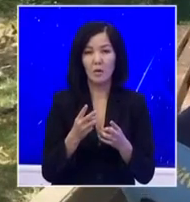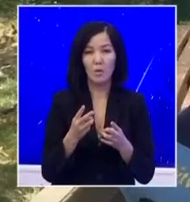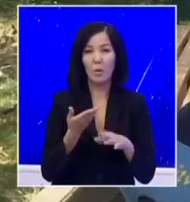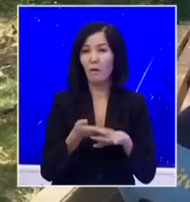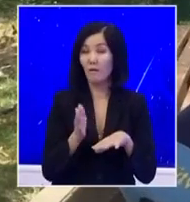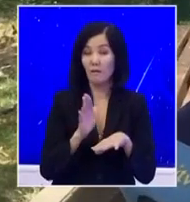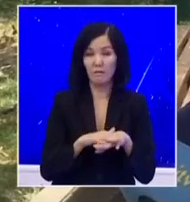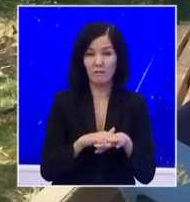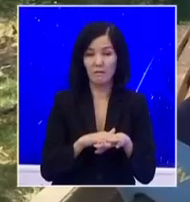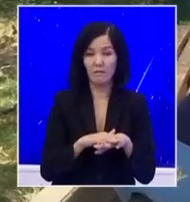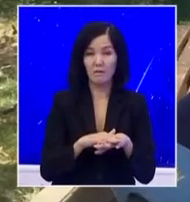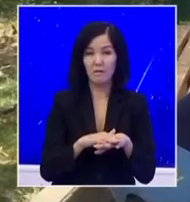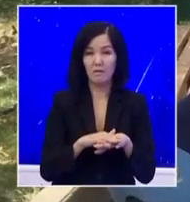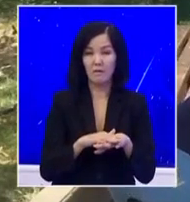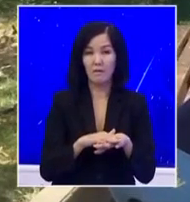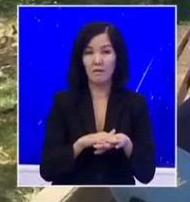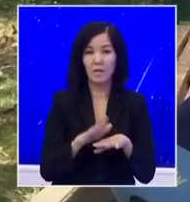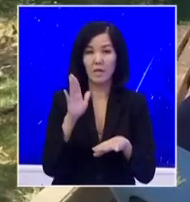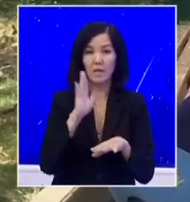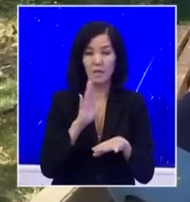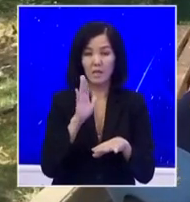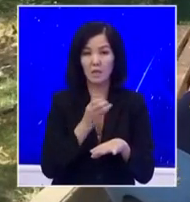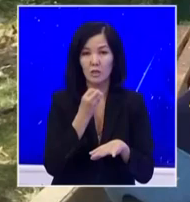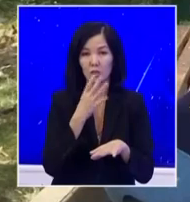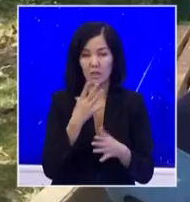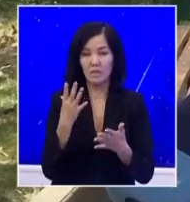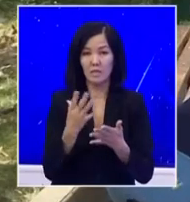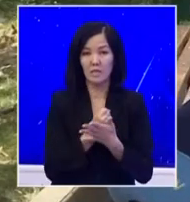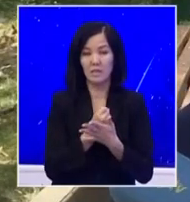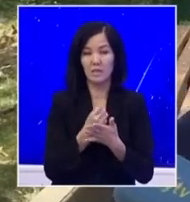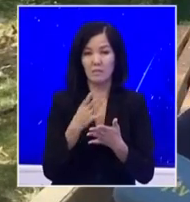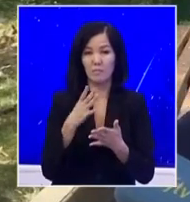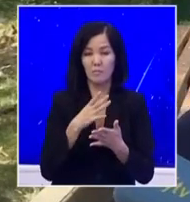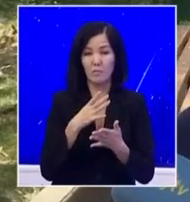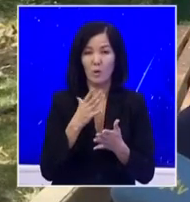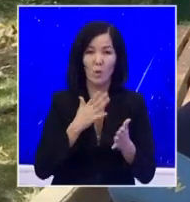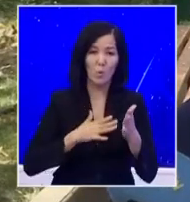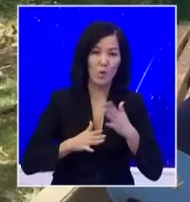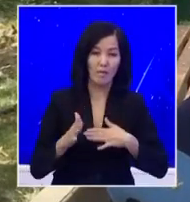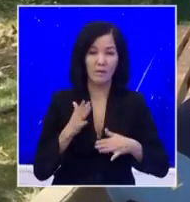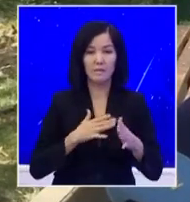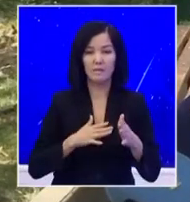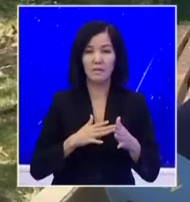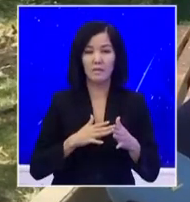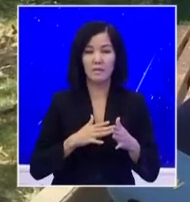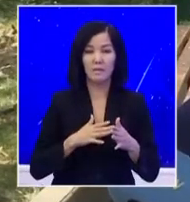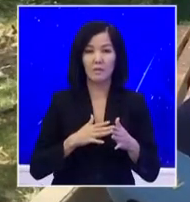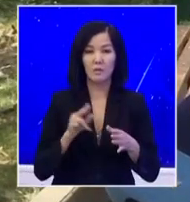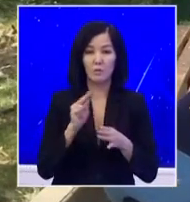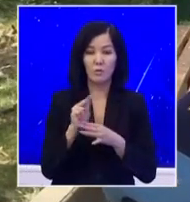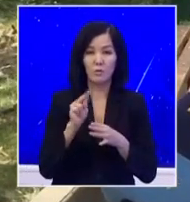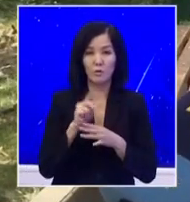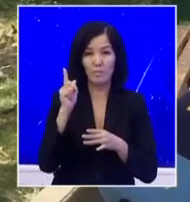ойлаймын. Бірақ иттің нәтижесі болғанда өзіңе де жақсы қуанасың. Иттің істеп тұрғанда үйретілген